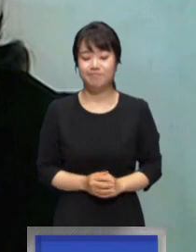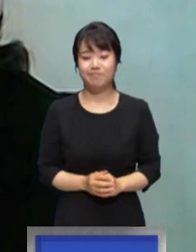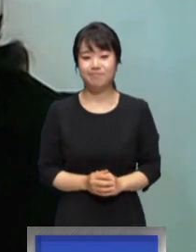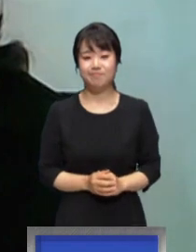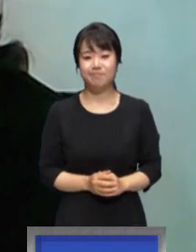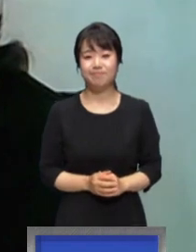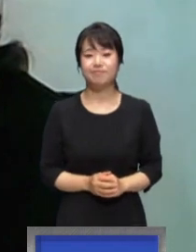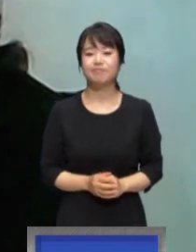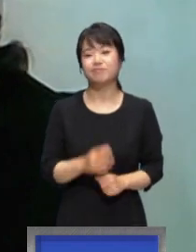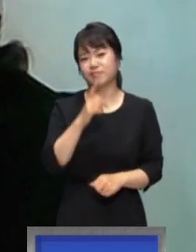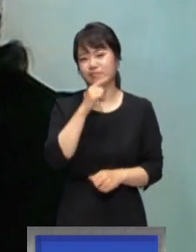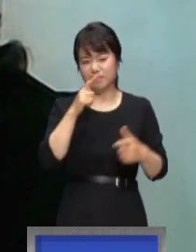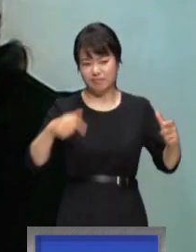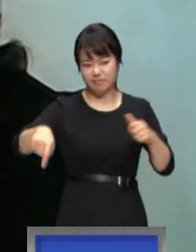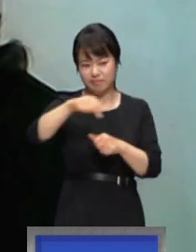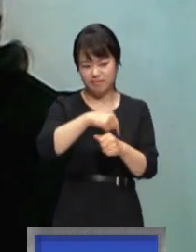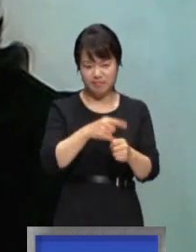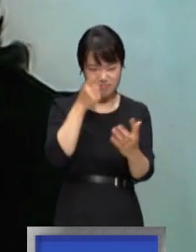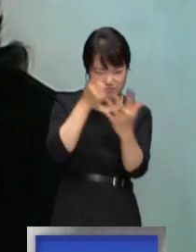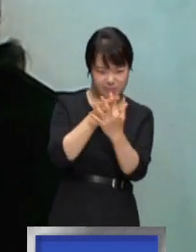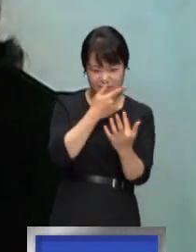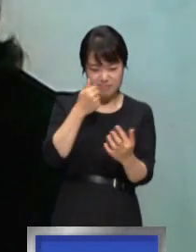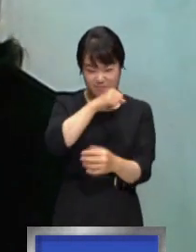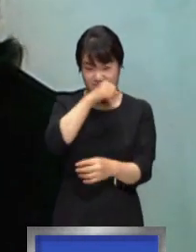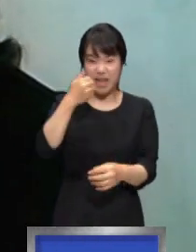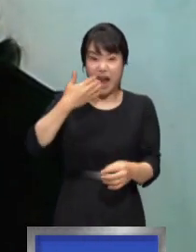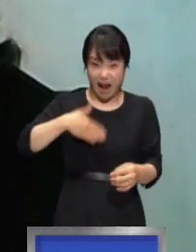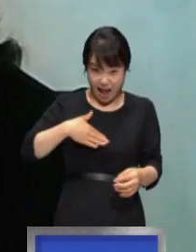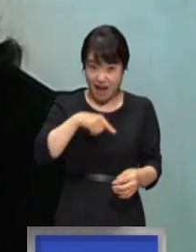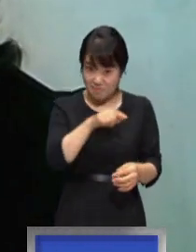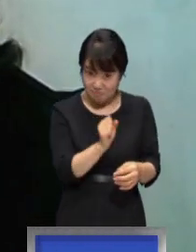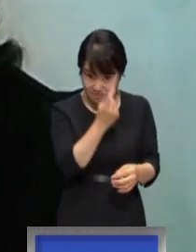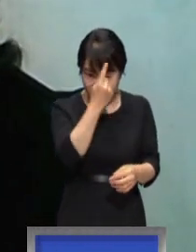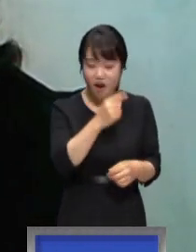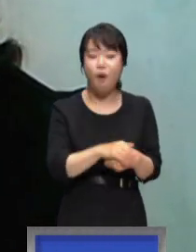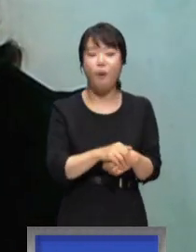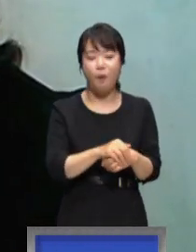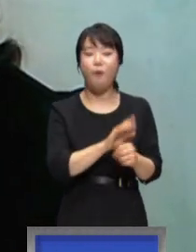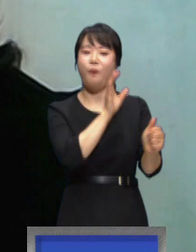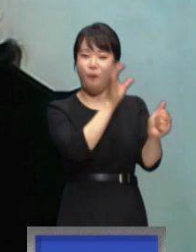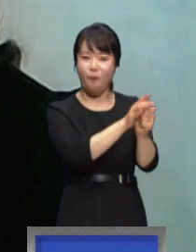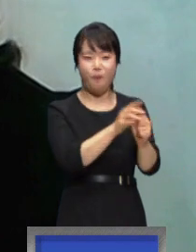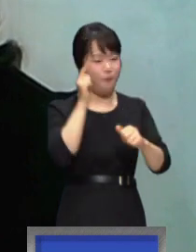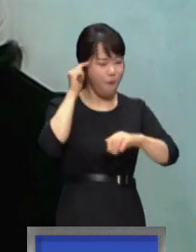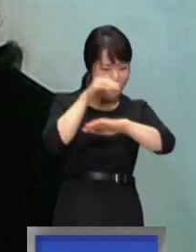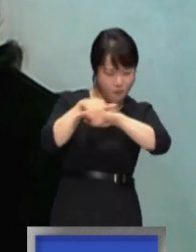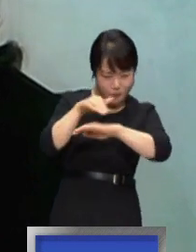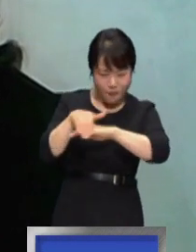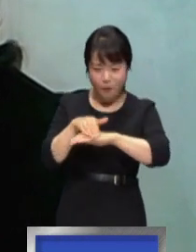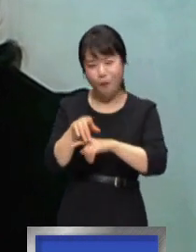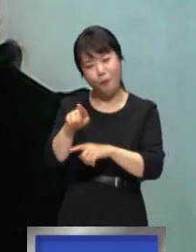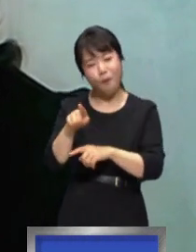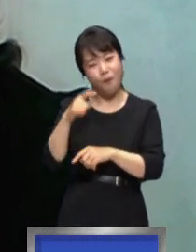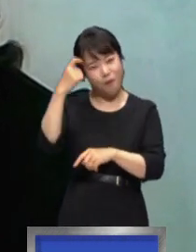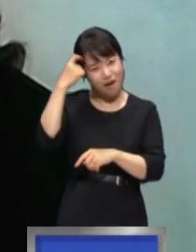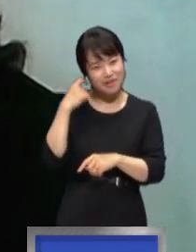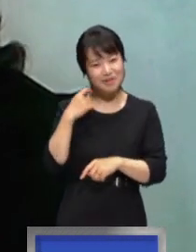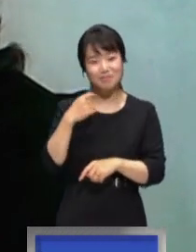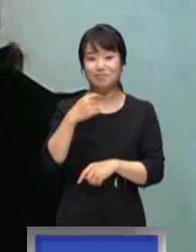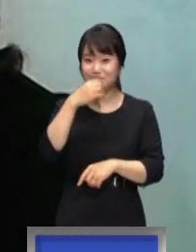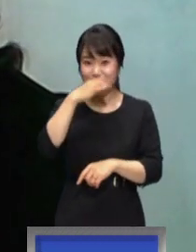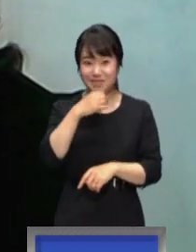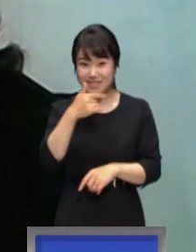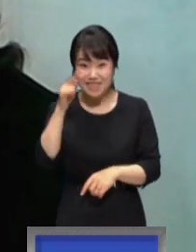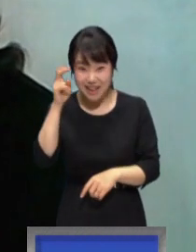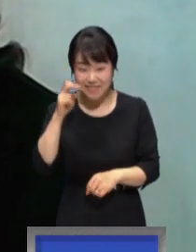네, 무엇보다 지역을 가장 잘 알고 능력 있는 전문가들로 또 구성된 분들이 기획한 문화 행사라 의미가 더 클 듯합니다.